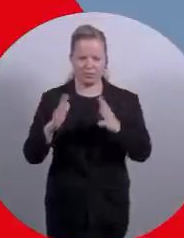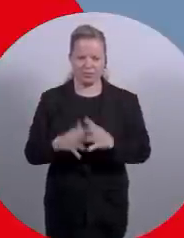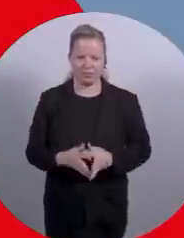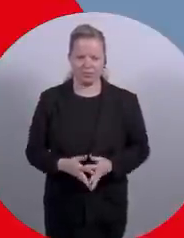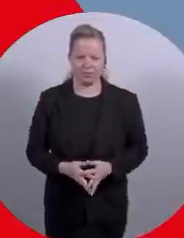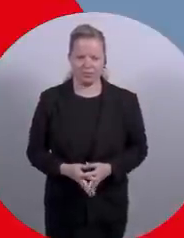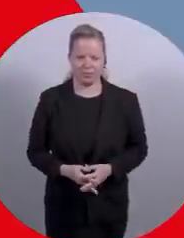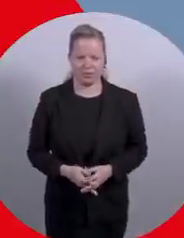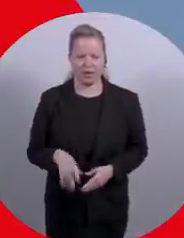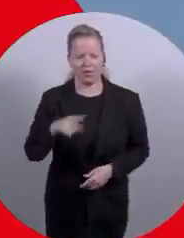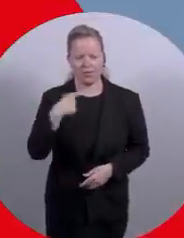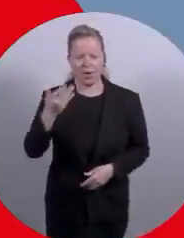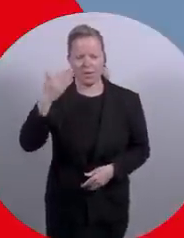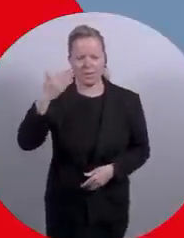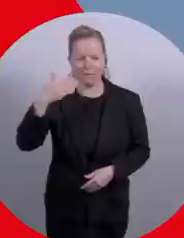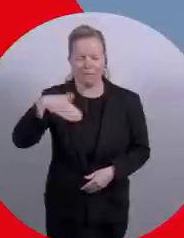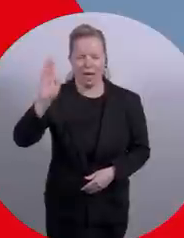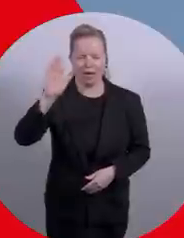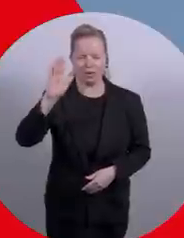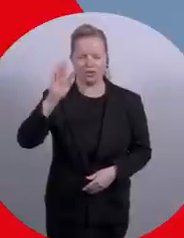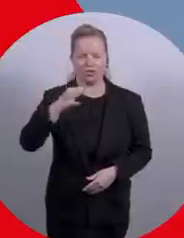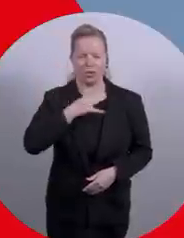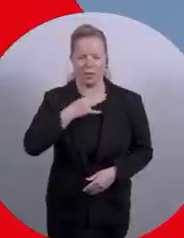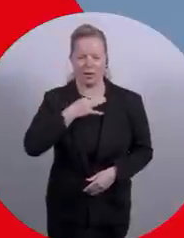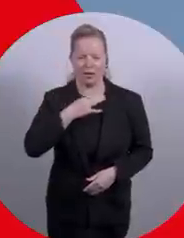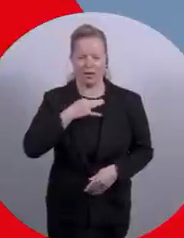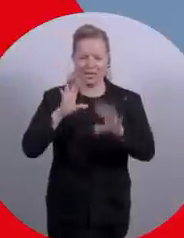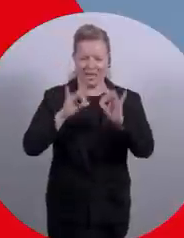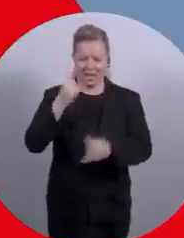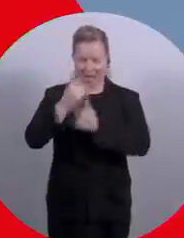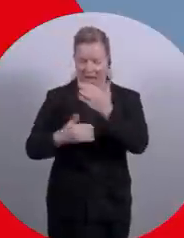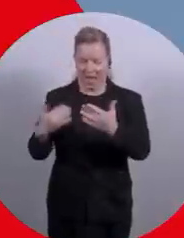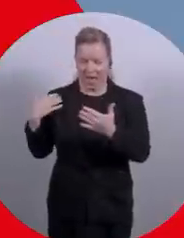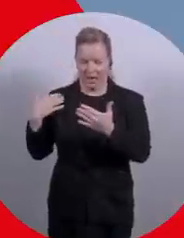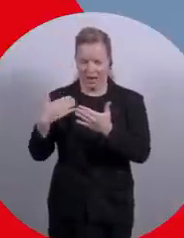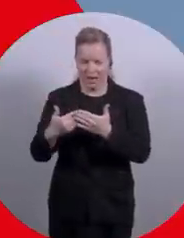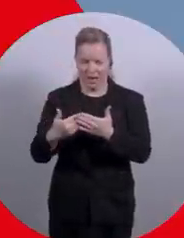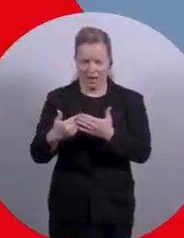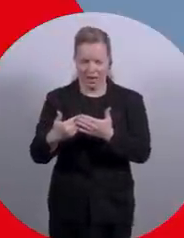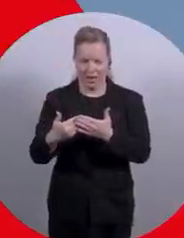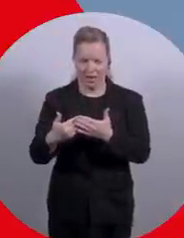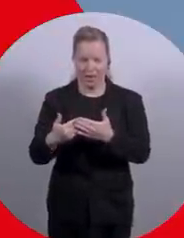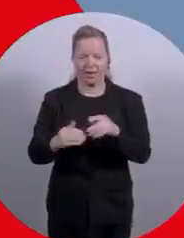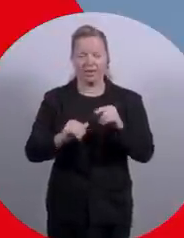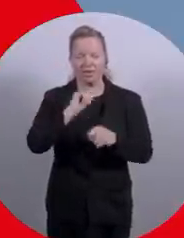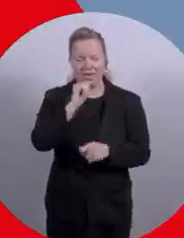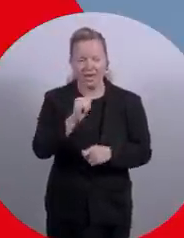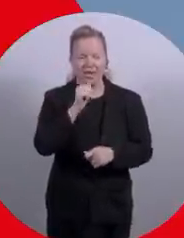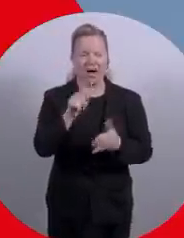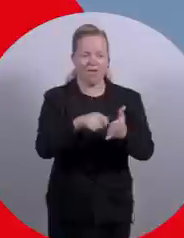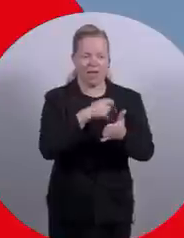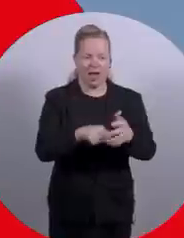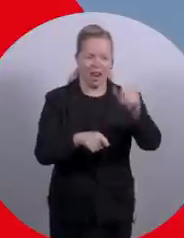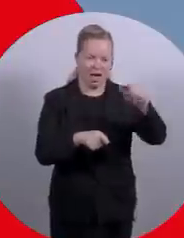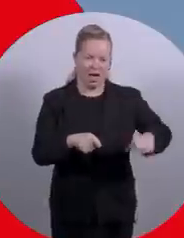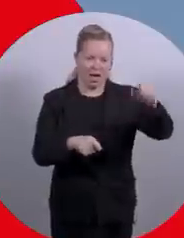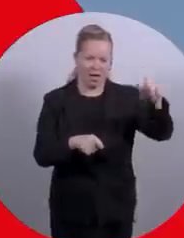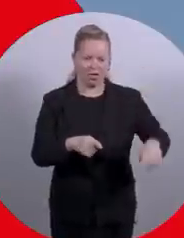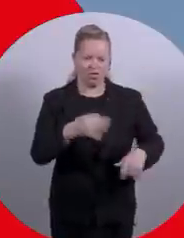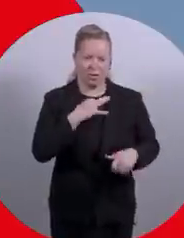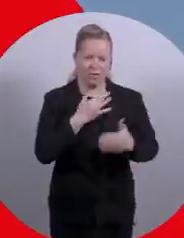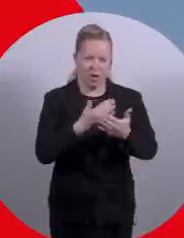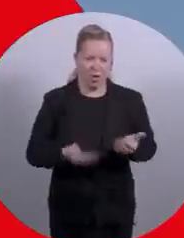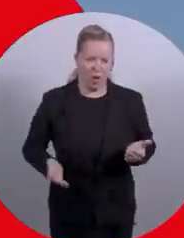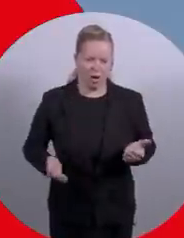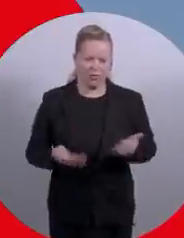wir haben die meisten Stimmen in den letzten zehn Jahren als Sozialdemokratie an das Lager der Nichtwähler und nichtwählerinnen verloren Menschen